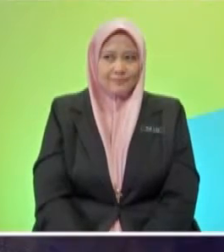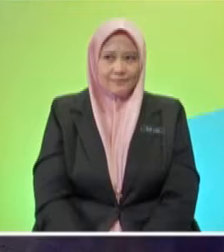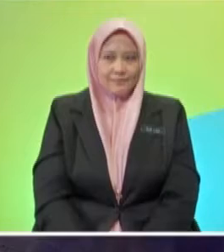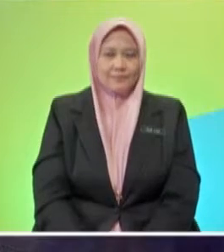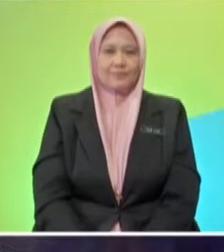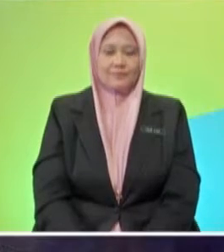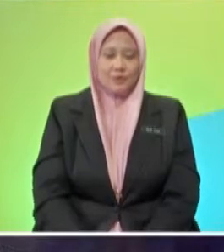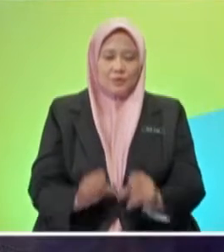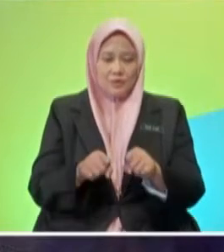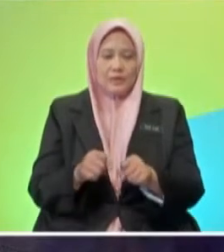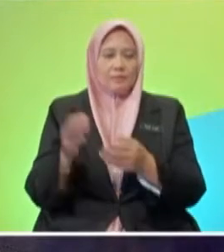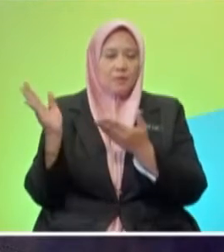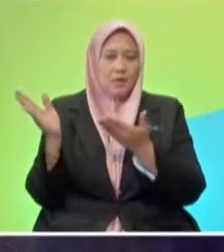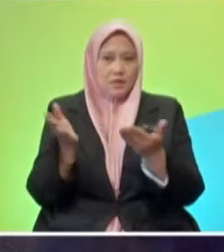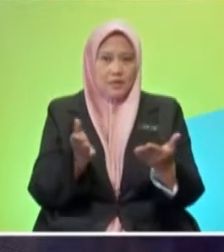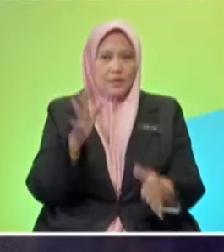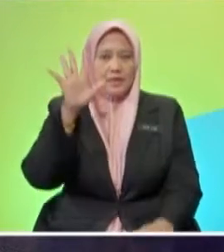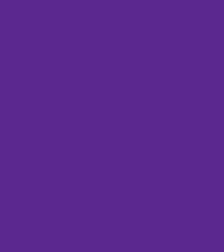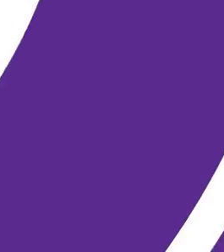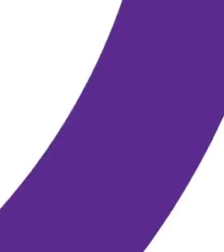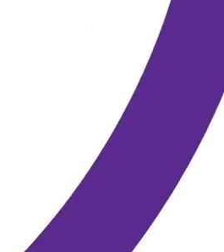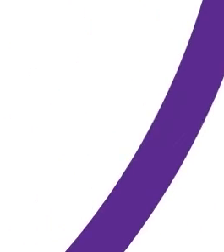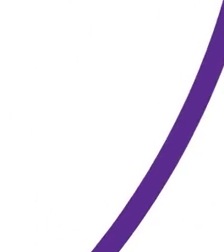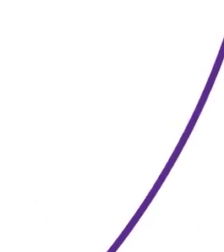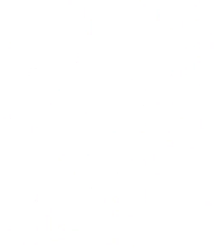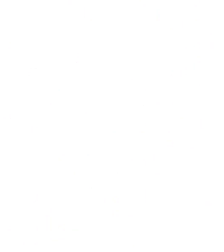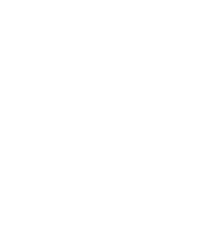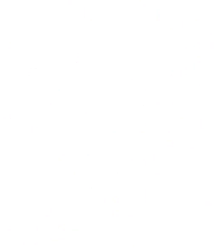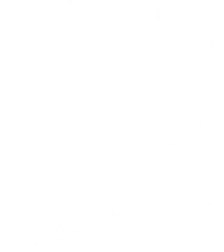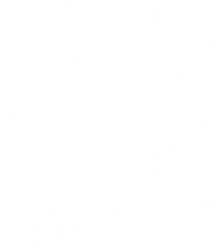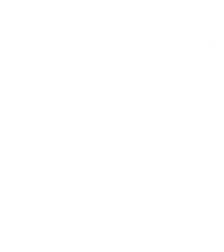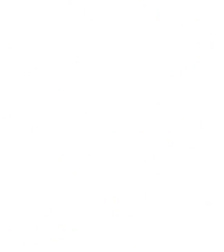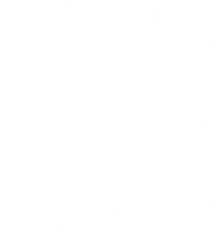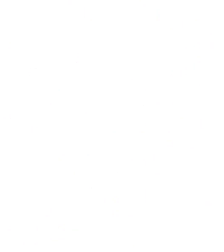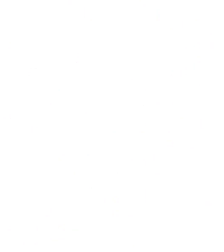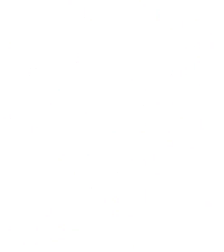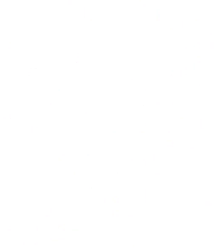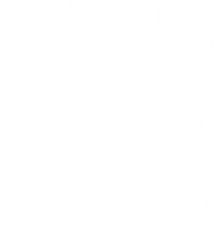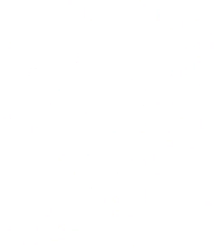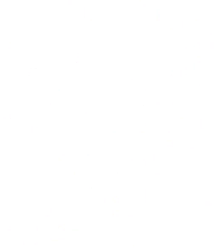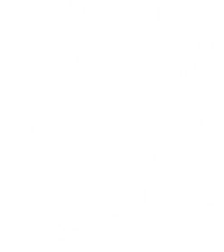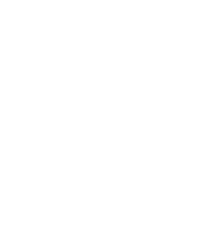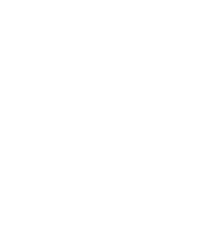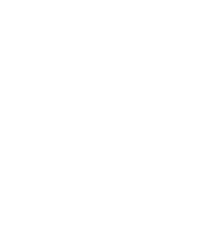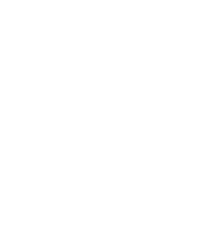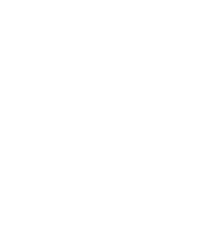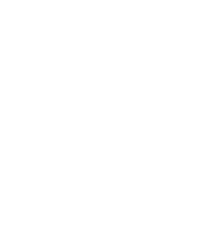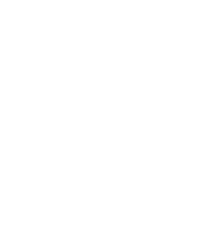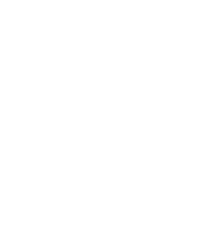karir USB oleh sebabnya yang percaya bacem Didik TV key